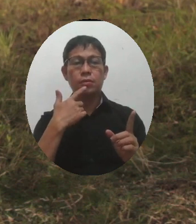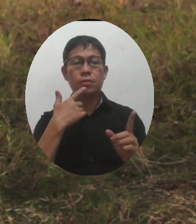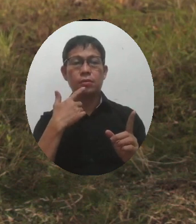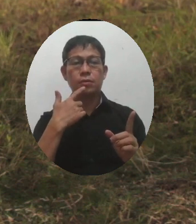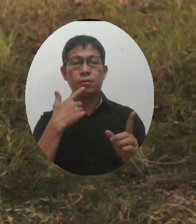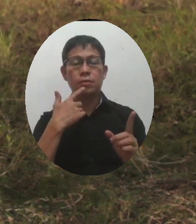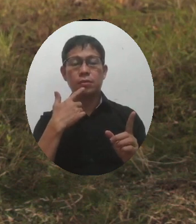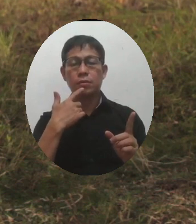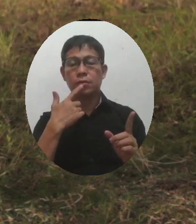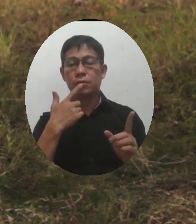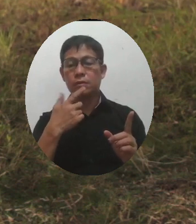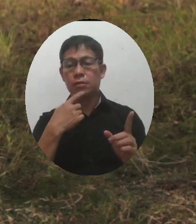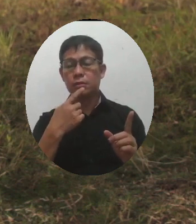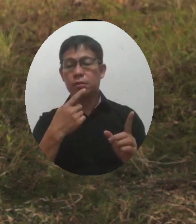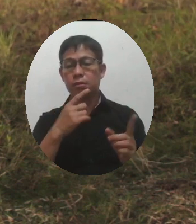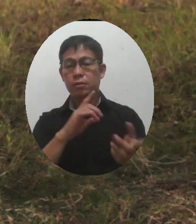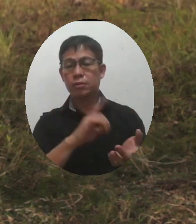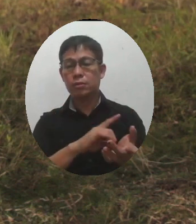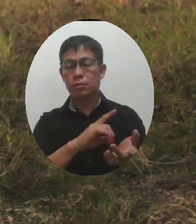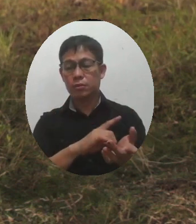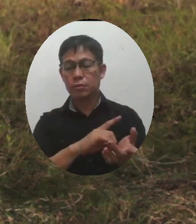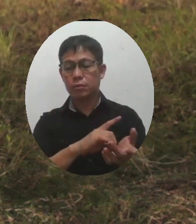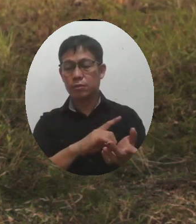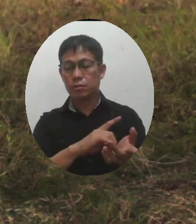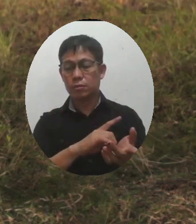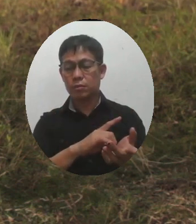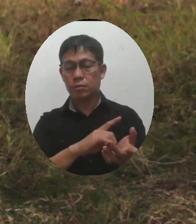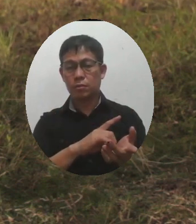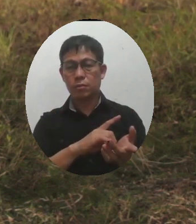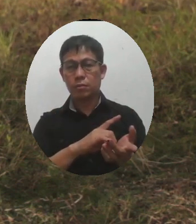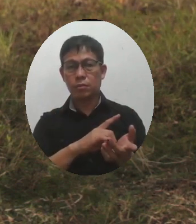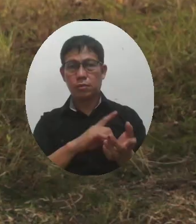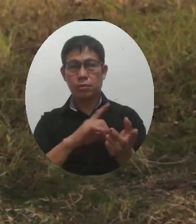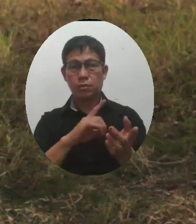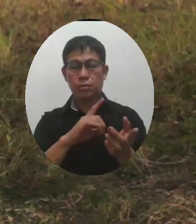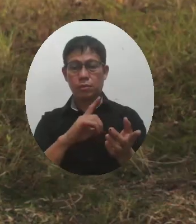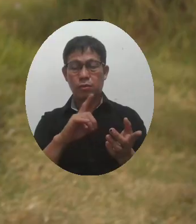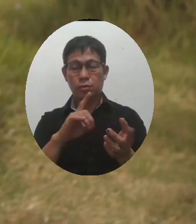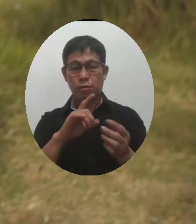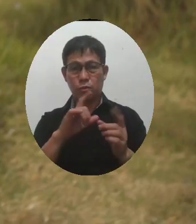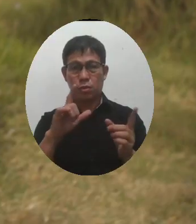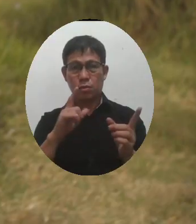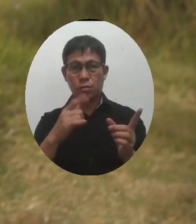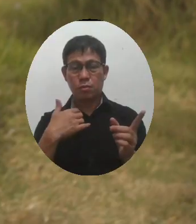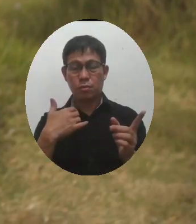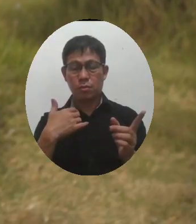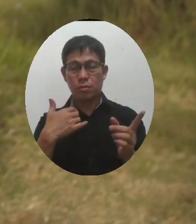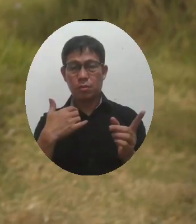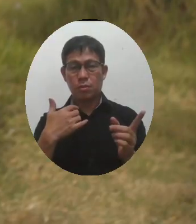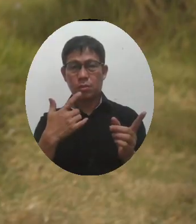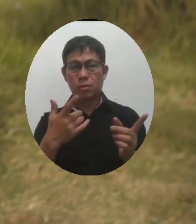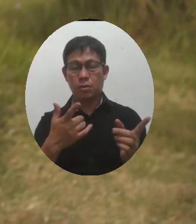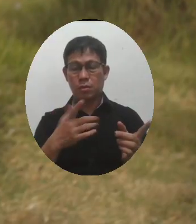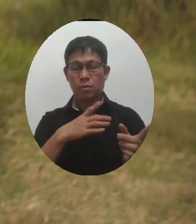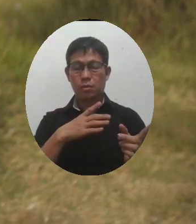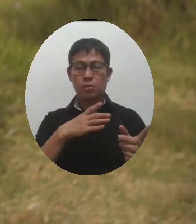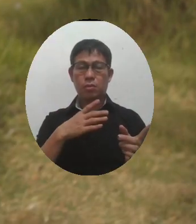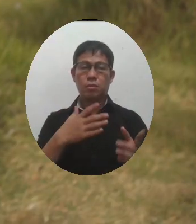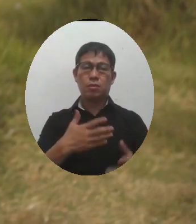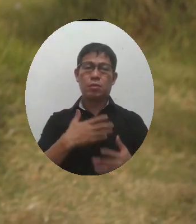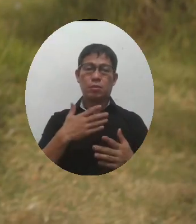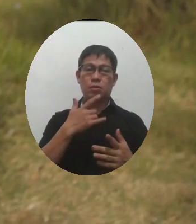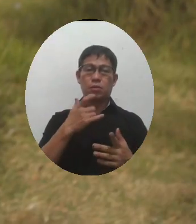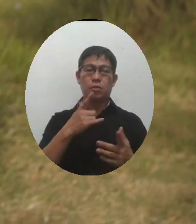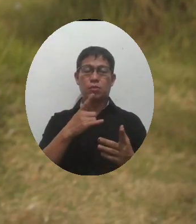po yung doktor. Sabi ko, nabuhay yung bata. Nabuhay po ako si Kyril. Kaya talagang ang naging turing